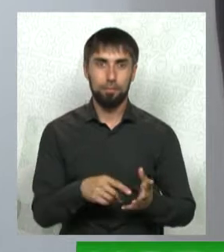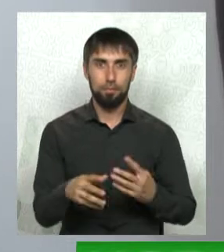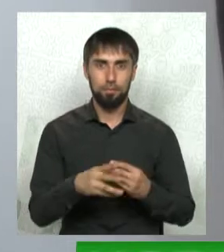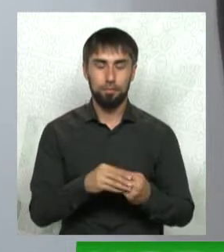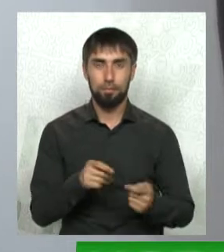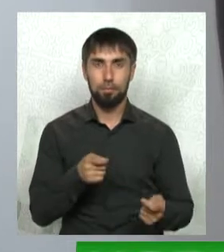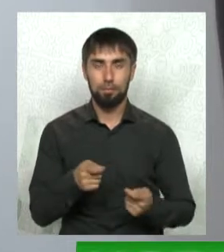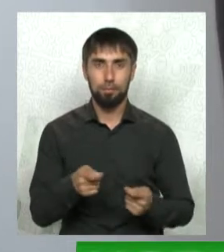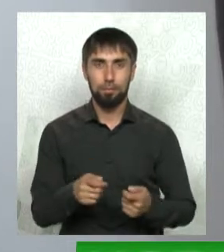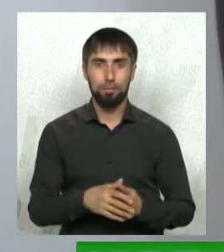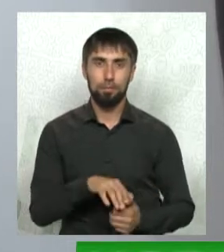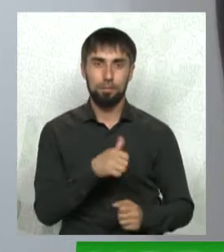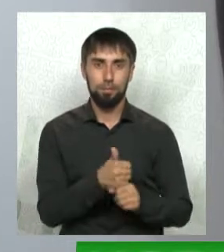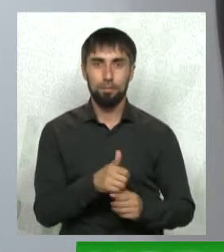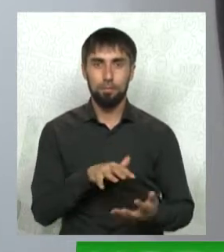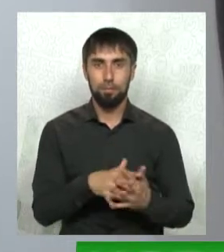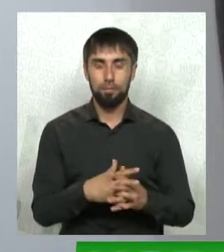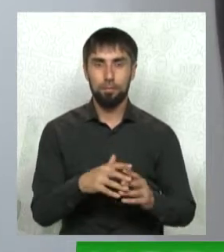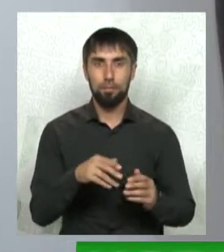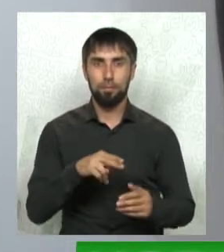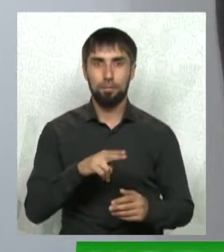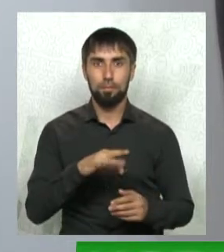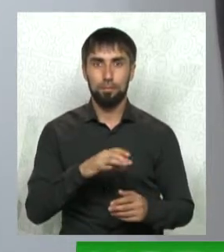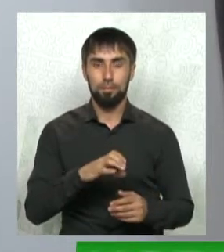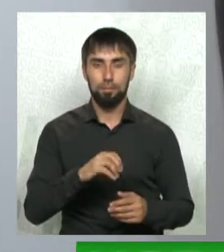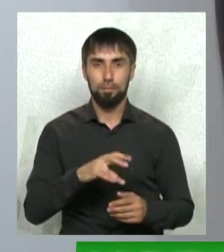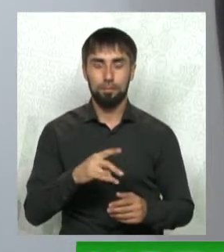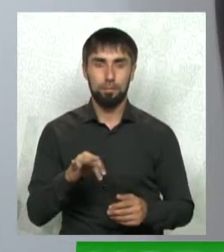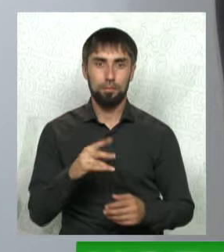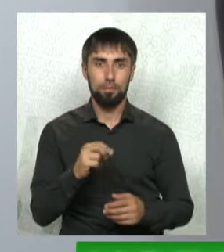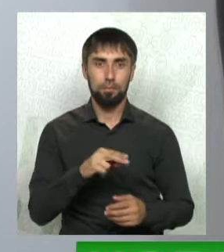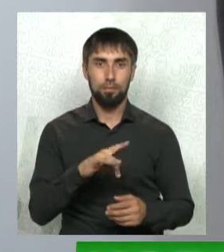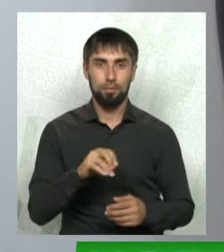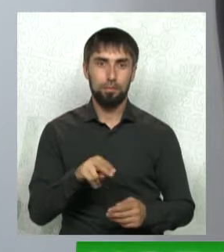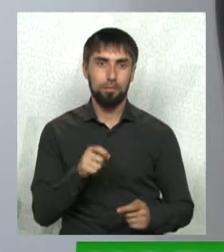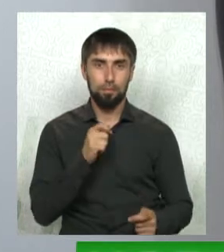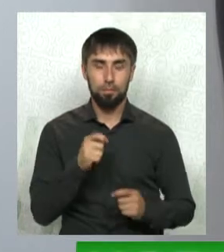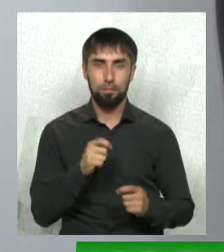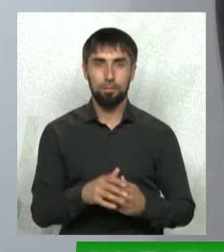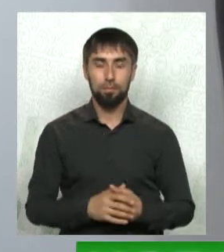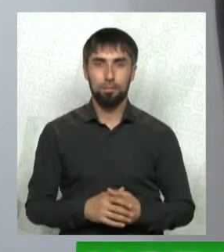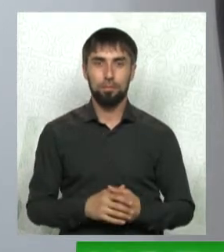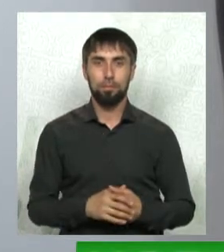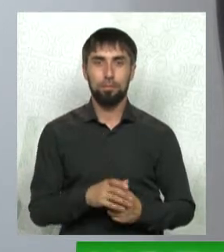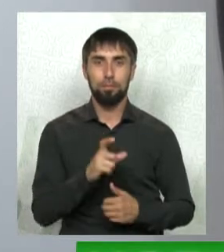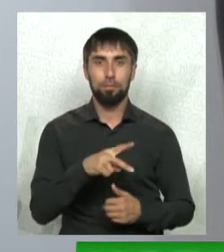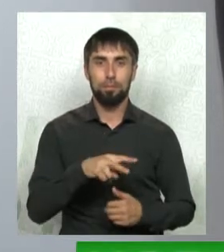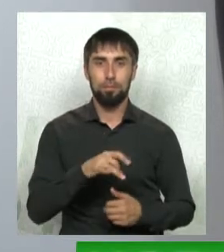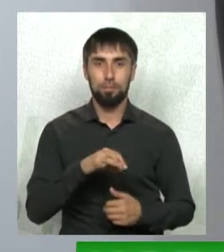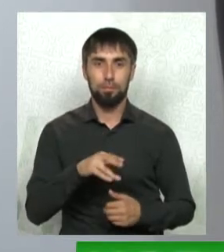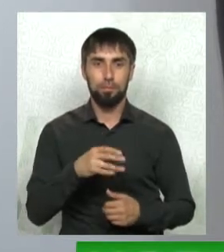с администрациями и главами сельских поселений на предмет соблюдения элементарных